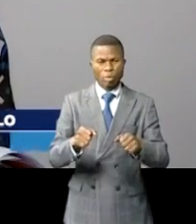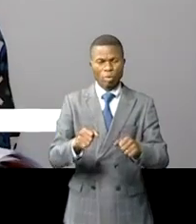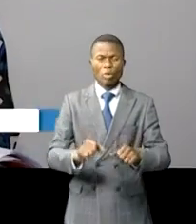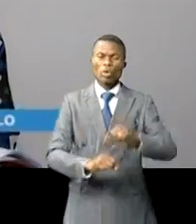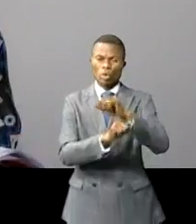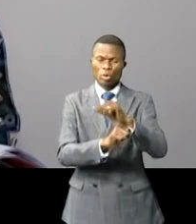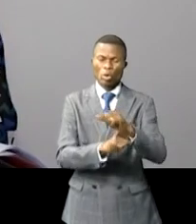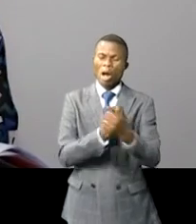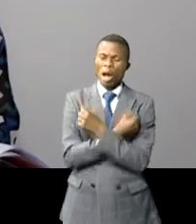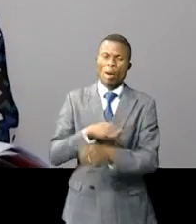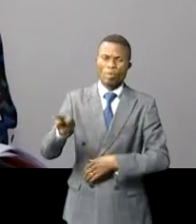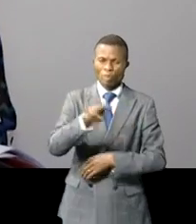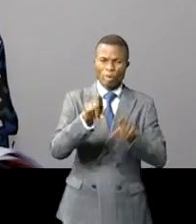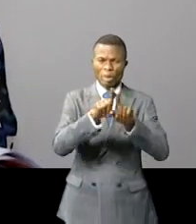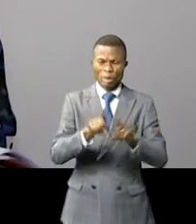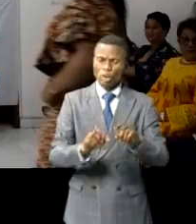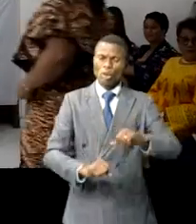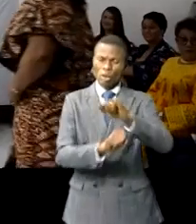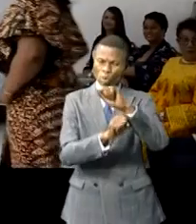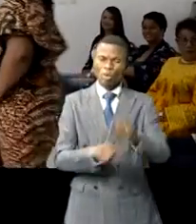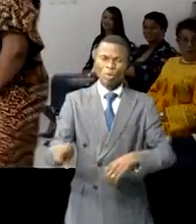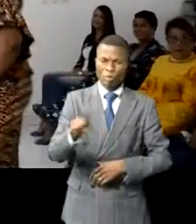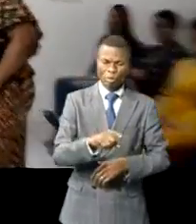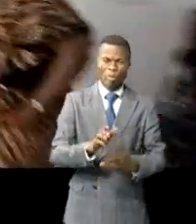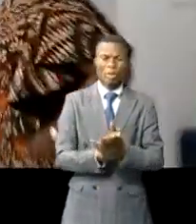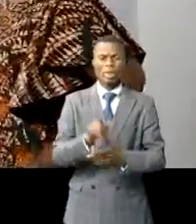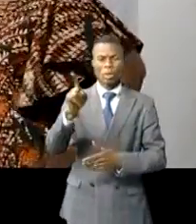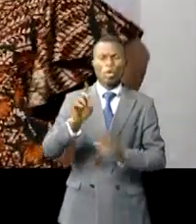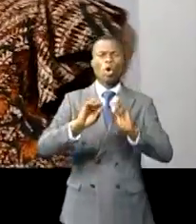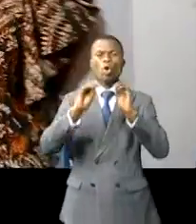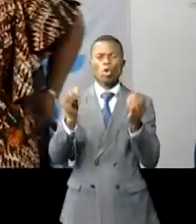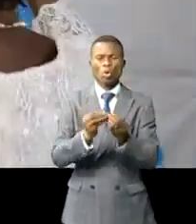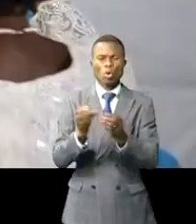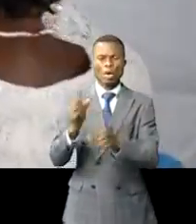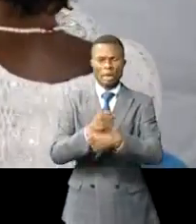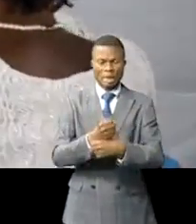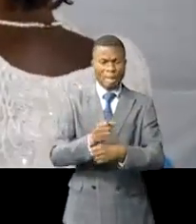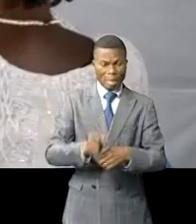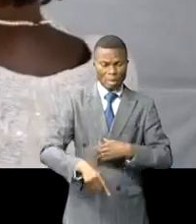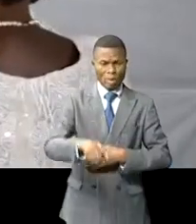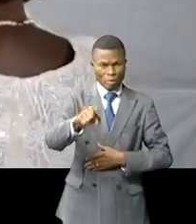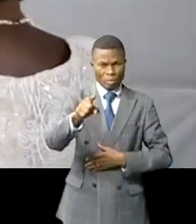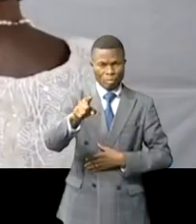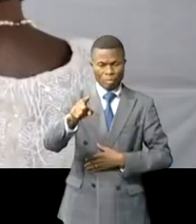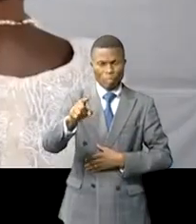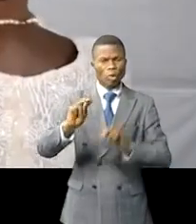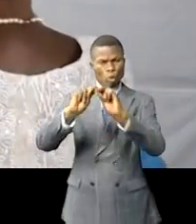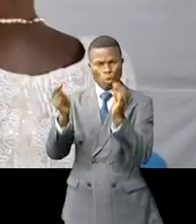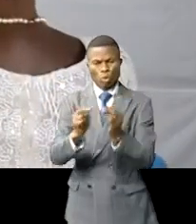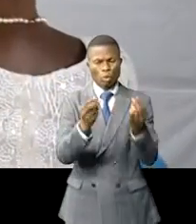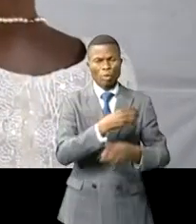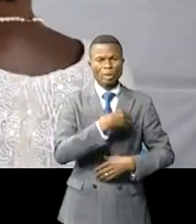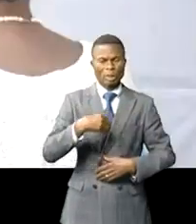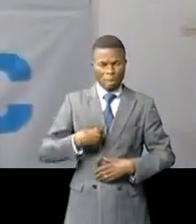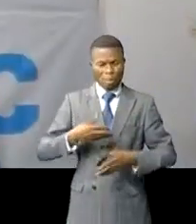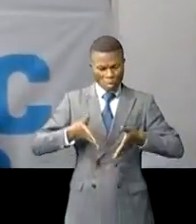votre générosité et votre accompagnement. CULPAC se propose de mettre en place dans le tout prochain jour le regroupement des mamans des